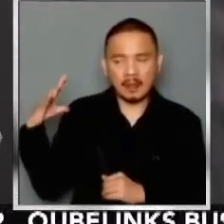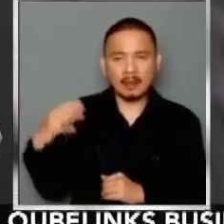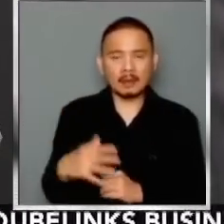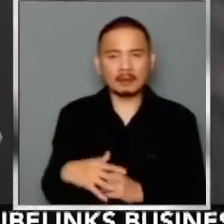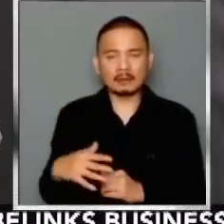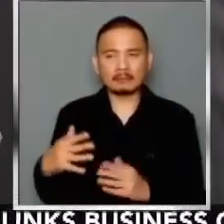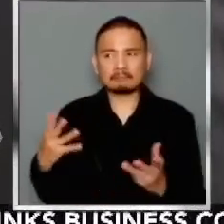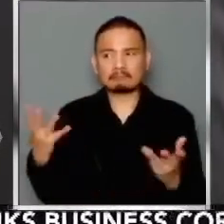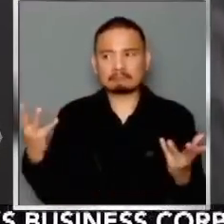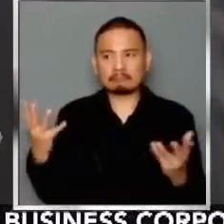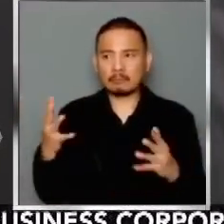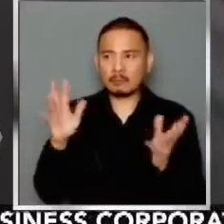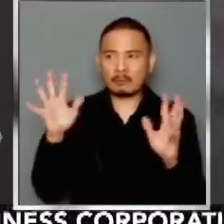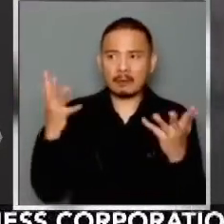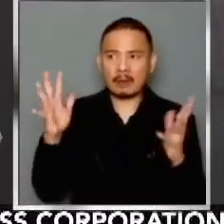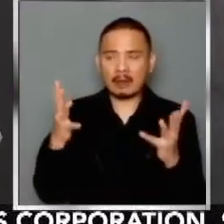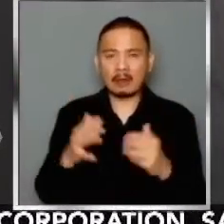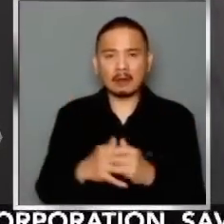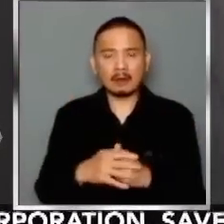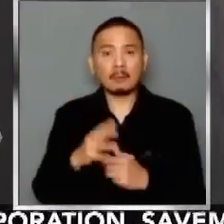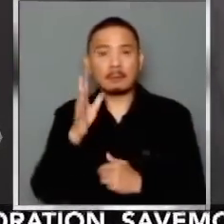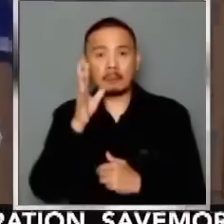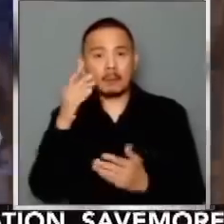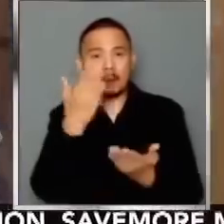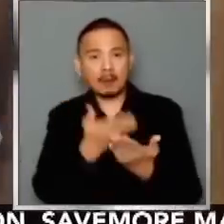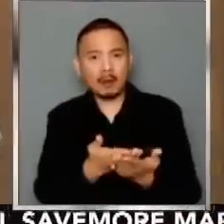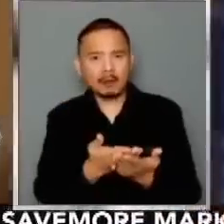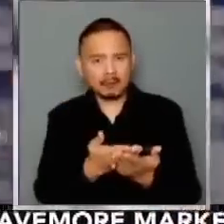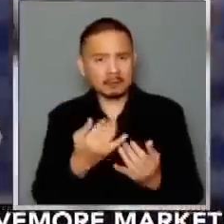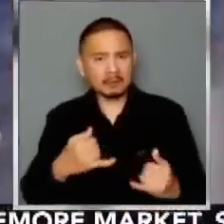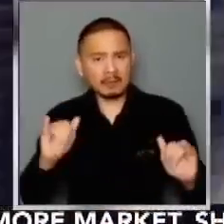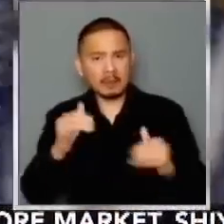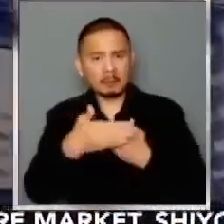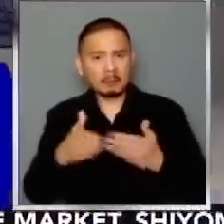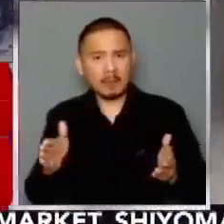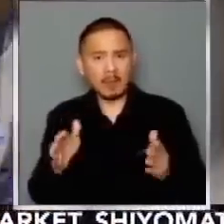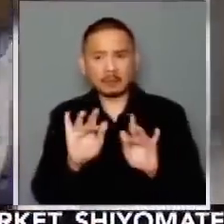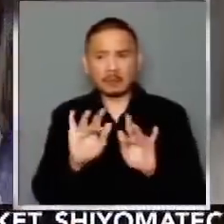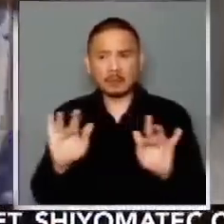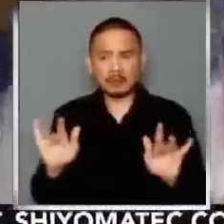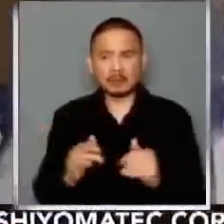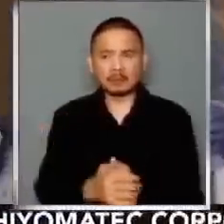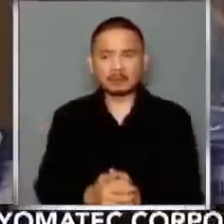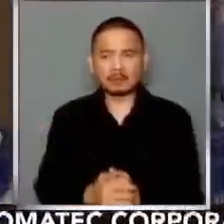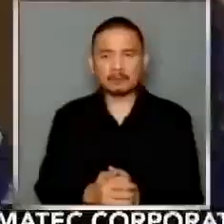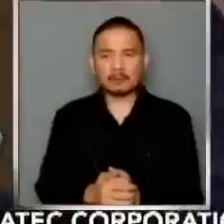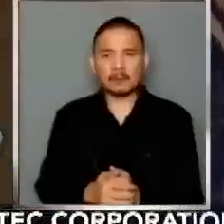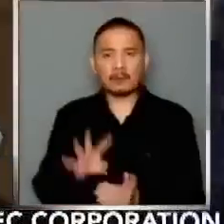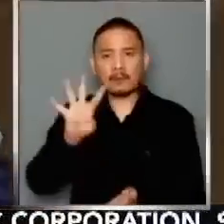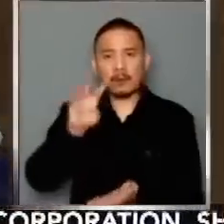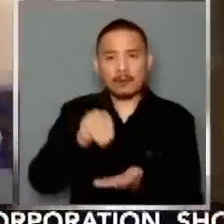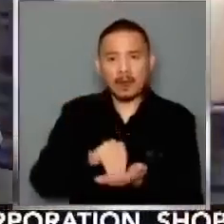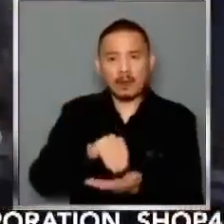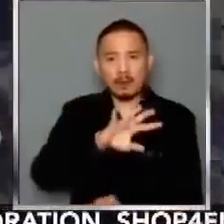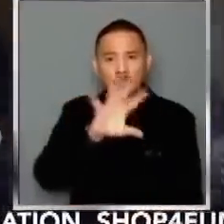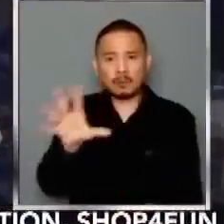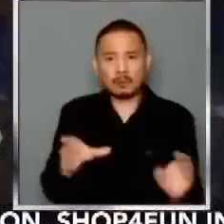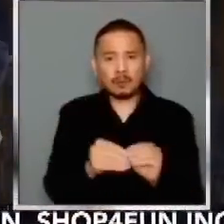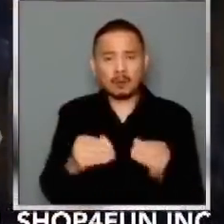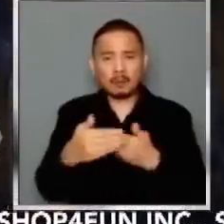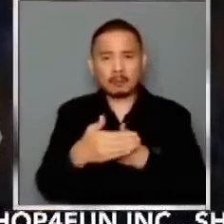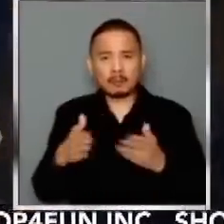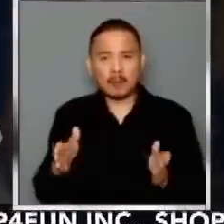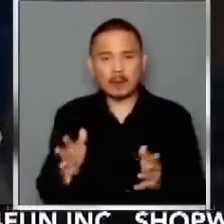months po siya dito hindi pa rin po dumadating yung box namin ang libo-libong balikbayan boxes na ito ay inabandona ng